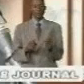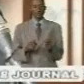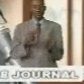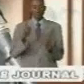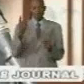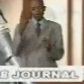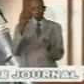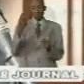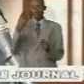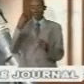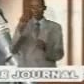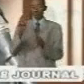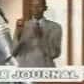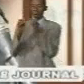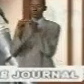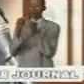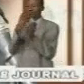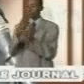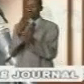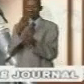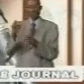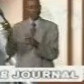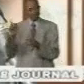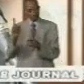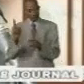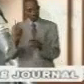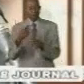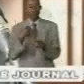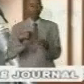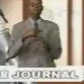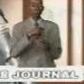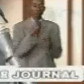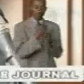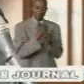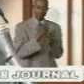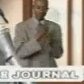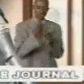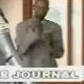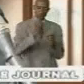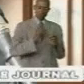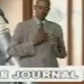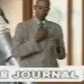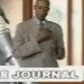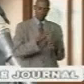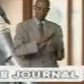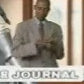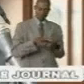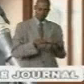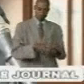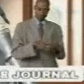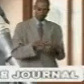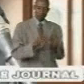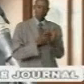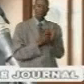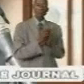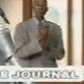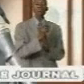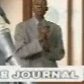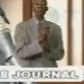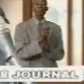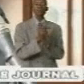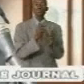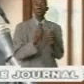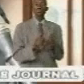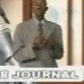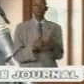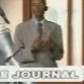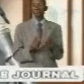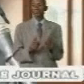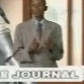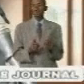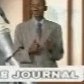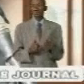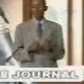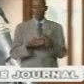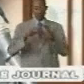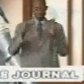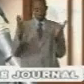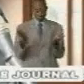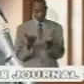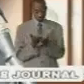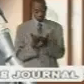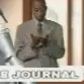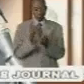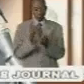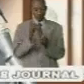Congo. Et nous avons engagé, dans le cadre de la fibre optique, tous les efforts, de sorte qu'en effet, nous puissions